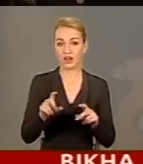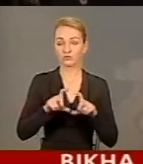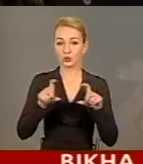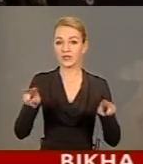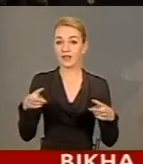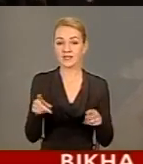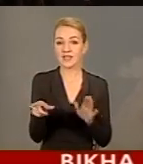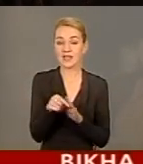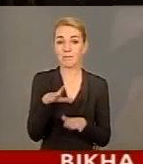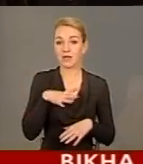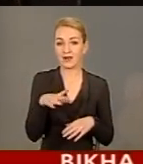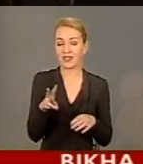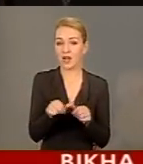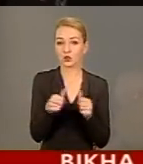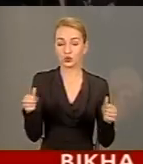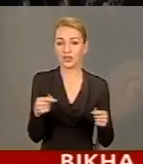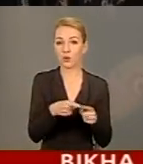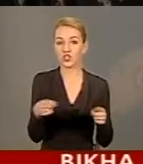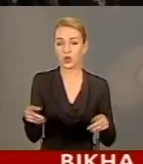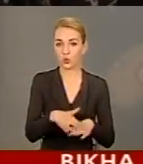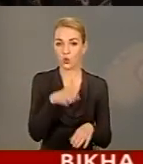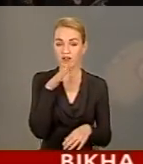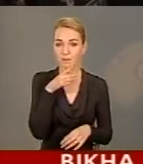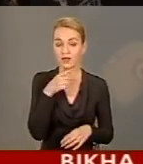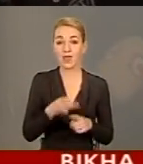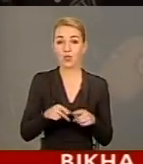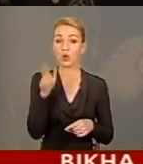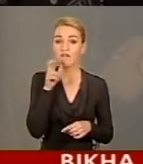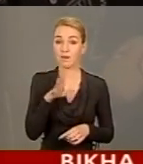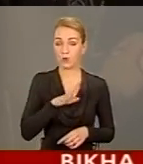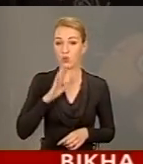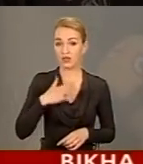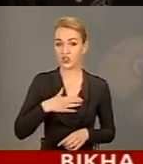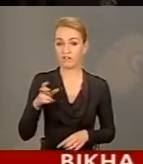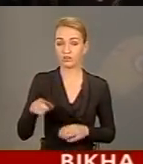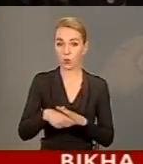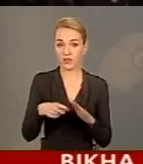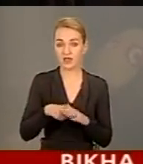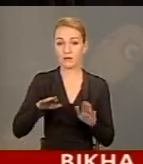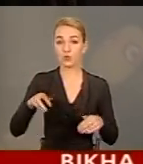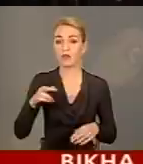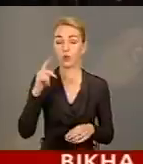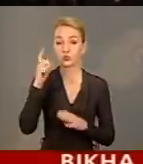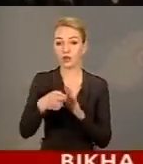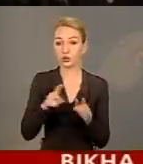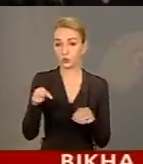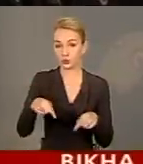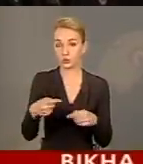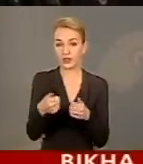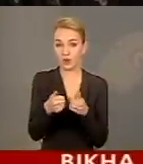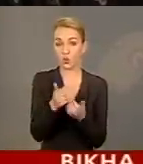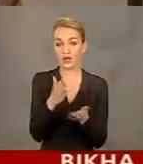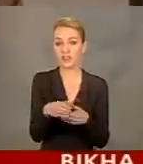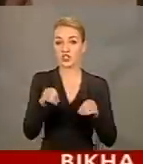нею були нерозлучні на протяжении дуже багато часу. Це кафе було у нас і в Донецьку, тобто потім я знала, що тут недалеко є, вирішила прийти от